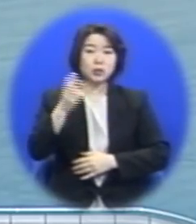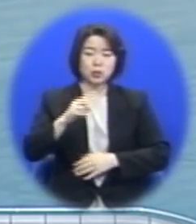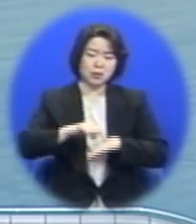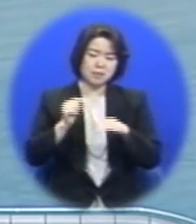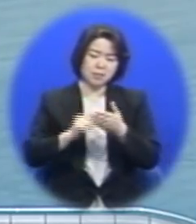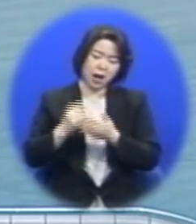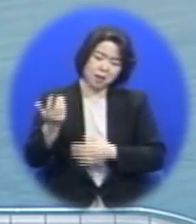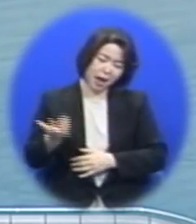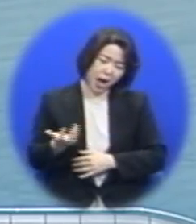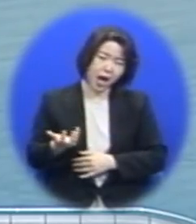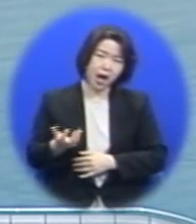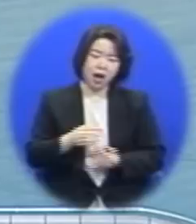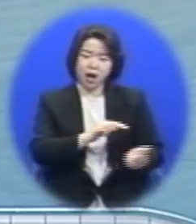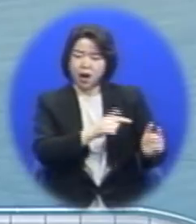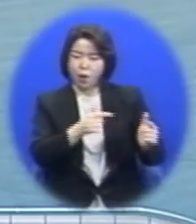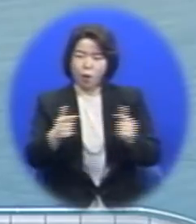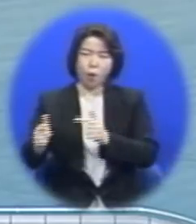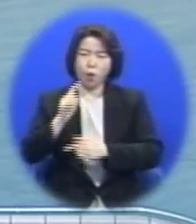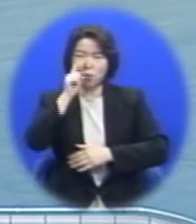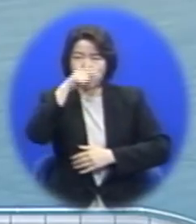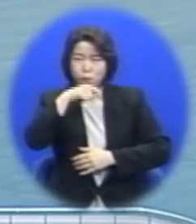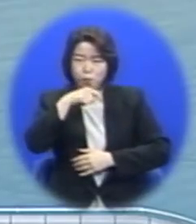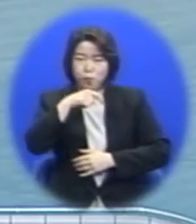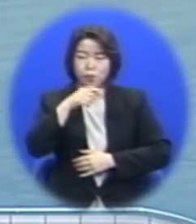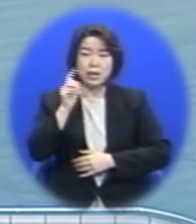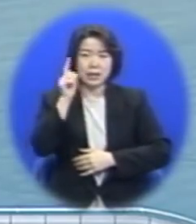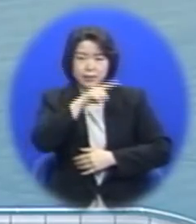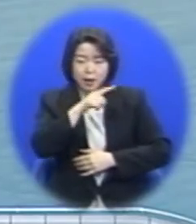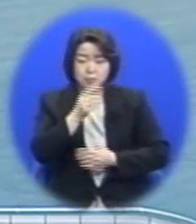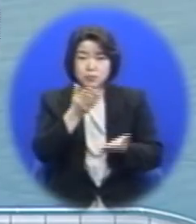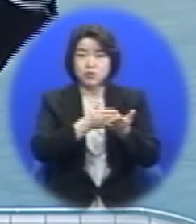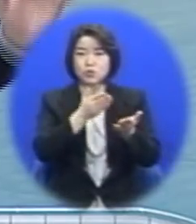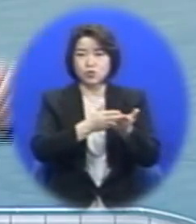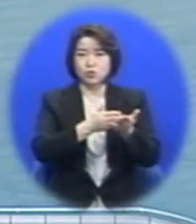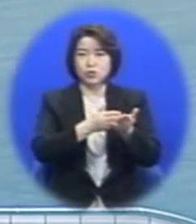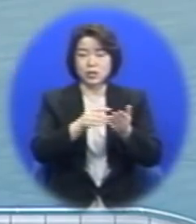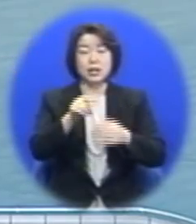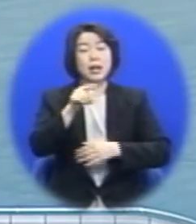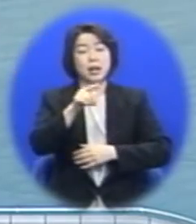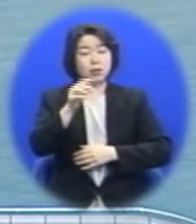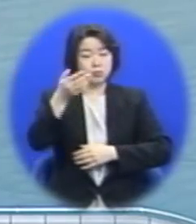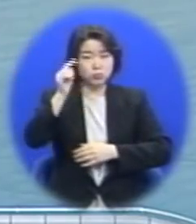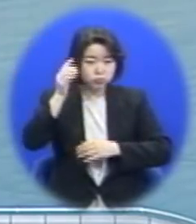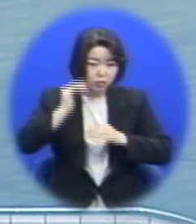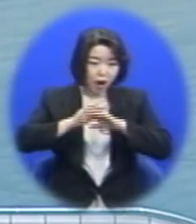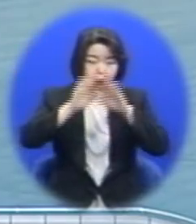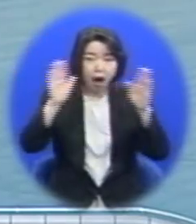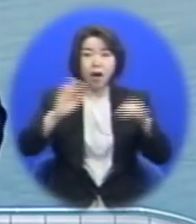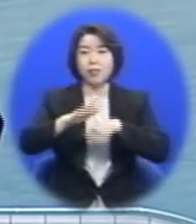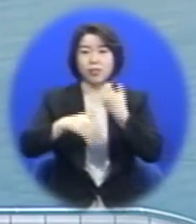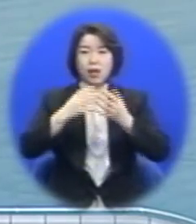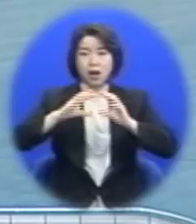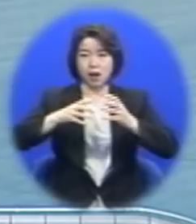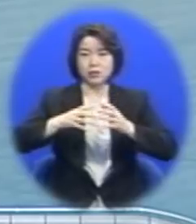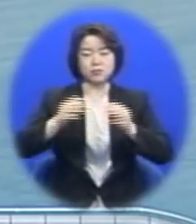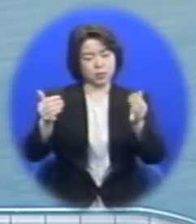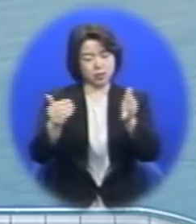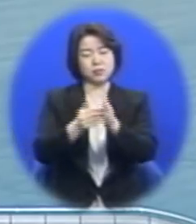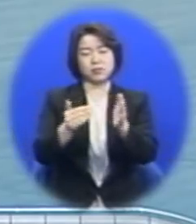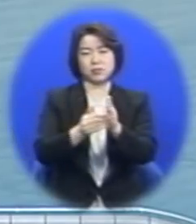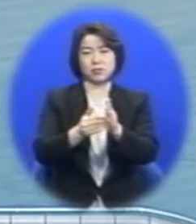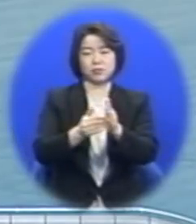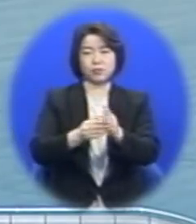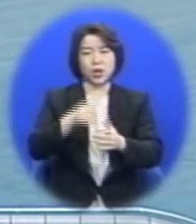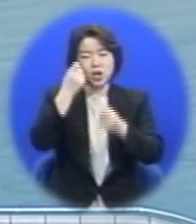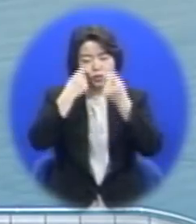마음이 아픈 온갖 더럽고 추악한 뉴스들이 그때는 다 끝납니다. 눈물, 고통,